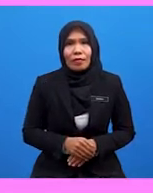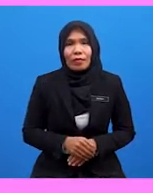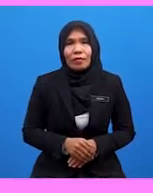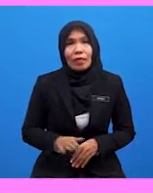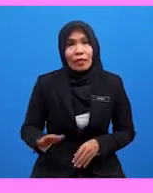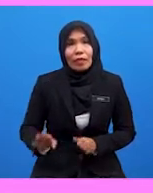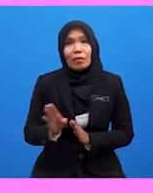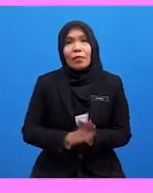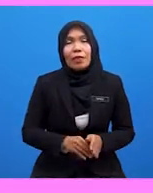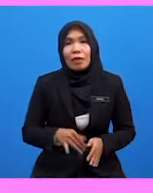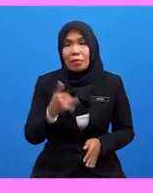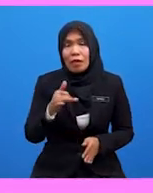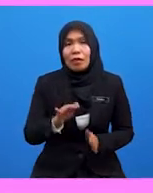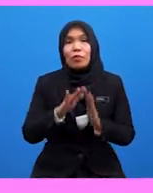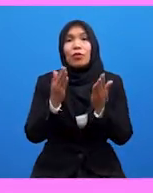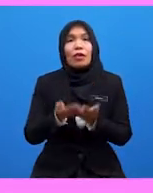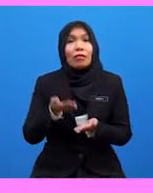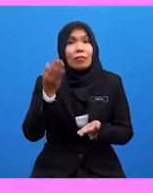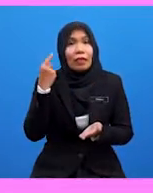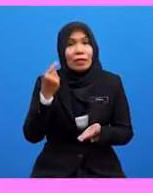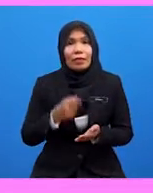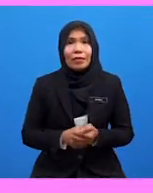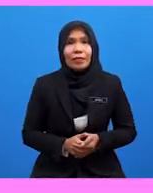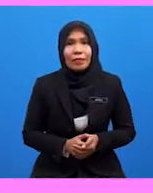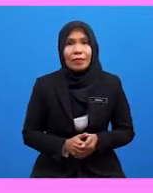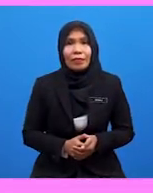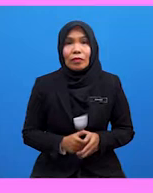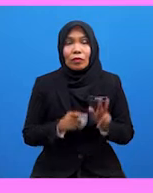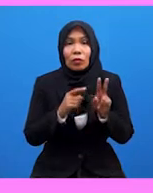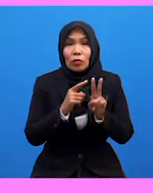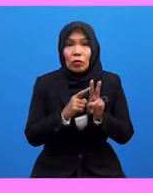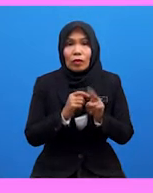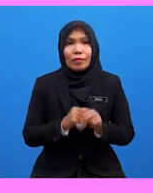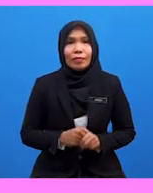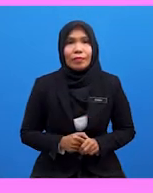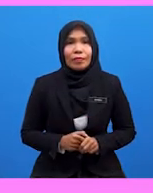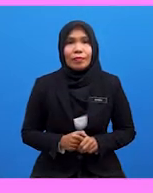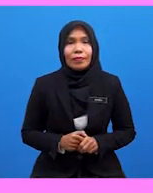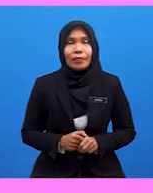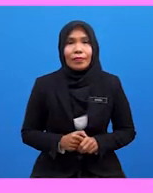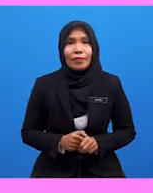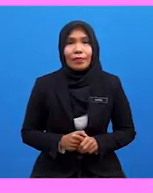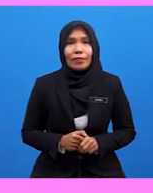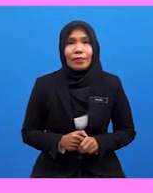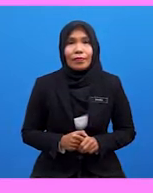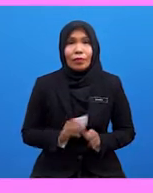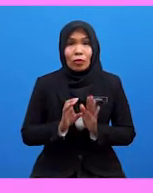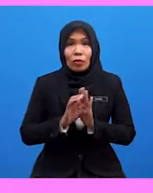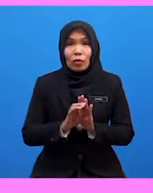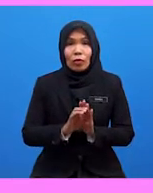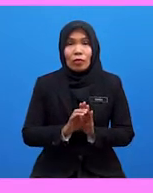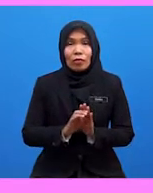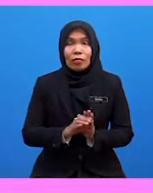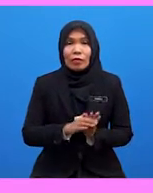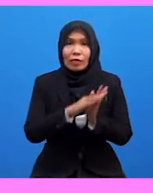ayatnya berdasarkan kata tugas yang dihitamkan. Contoh ayat, adik ada 3 biji